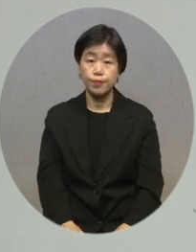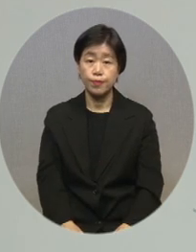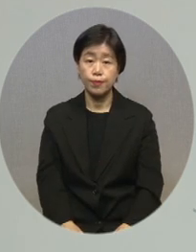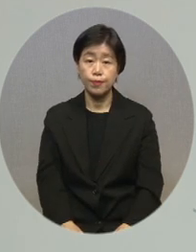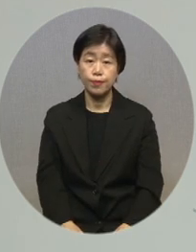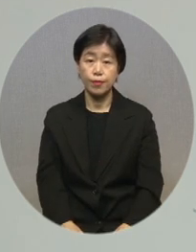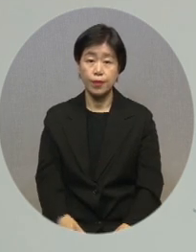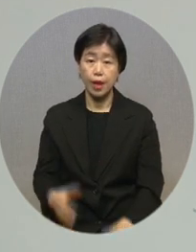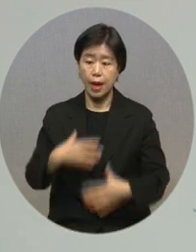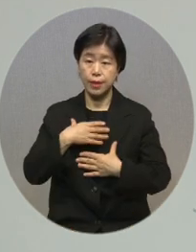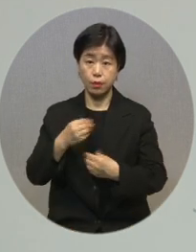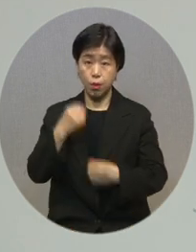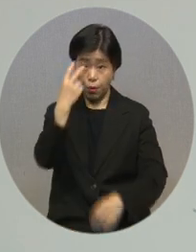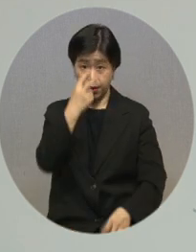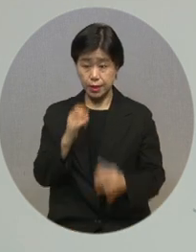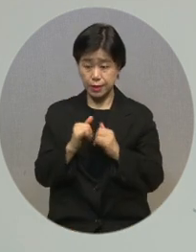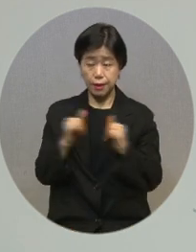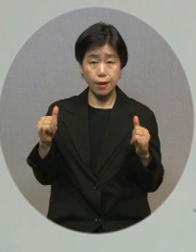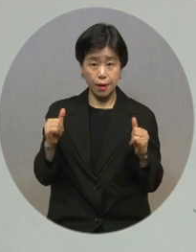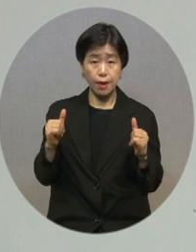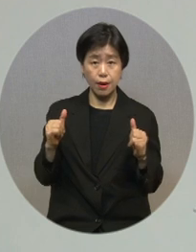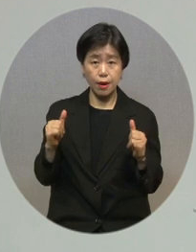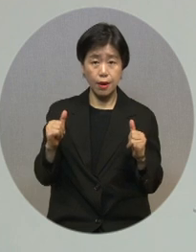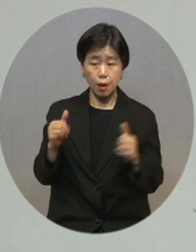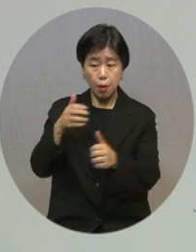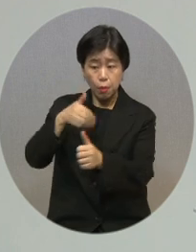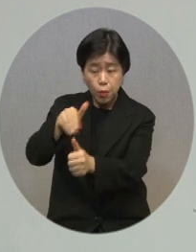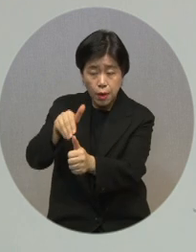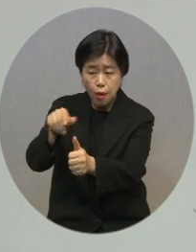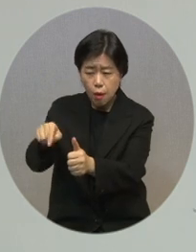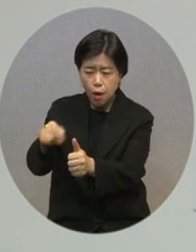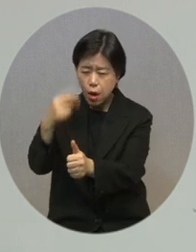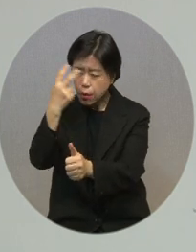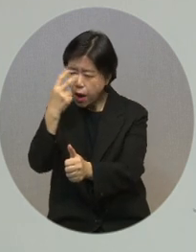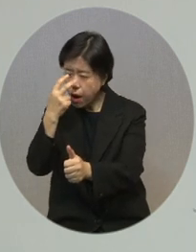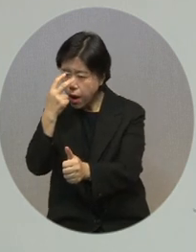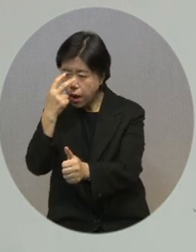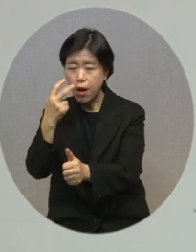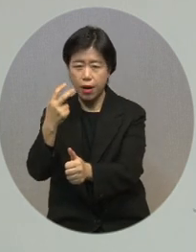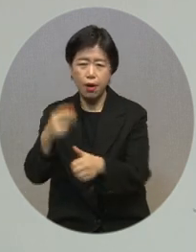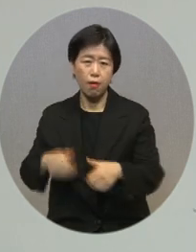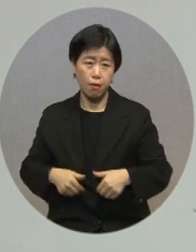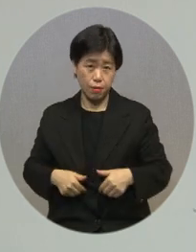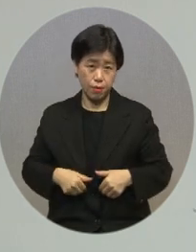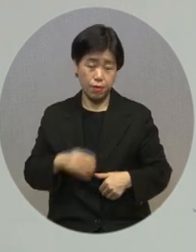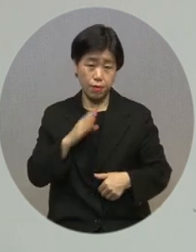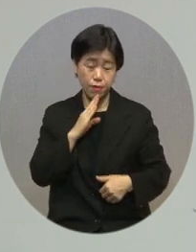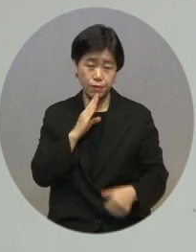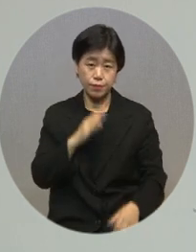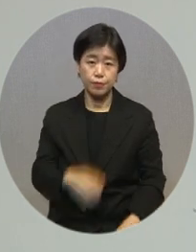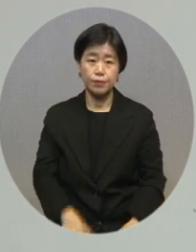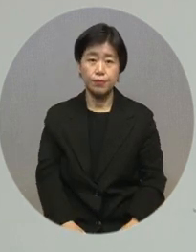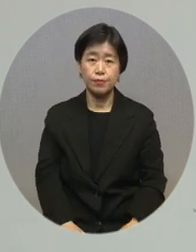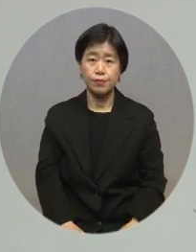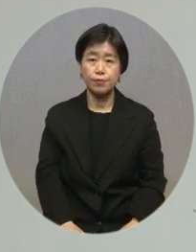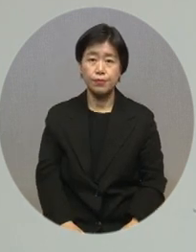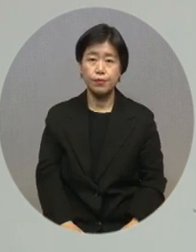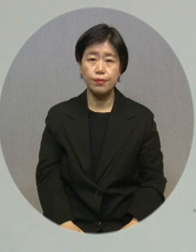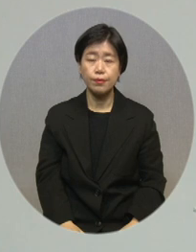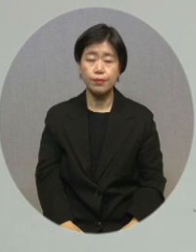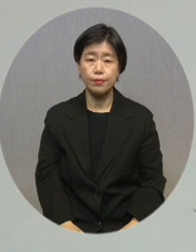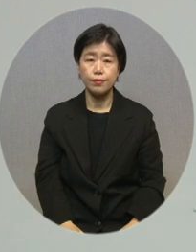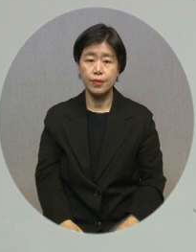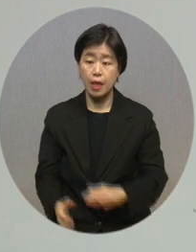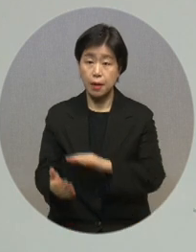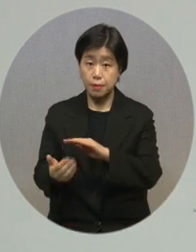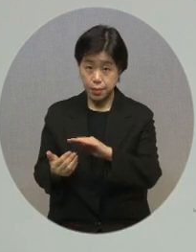위해서는 안전관리자의 지원이 가장 중요합니다. 네. 전문적인 안전관리자가 네. 중대재해 그 예방을 위한 그 조치들을